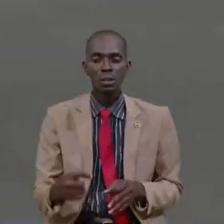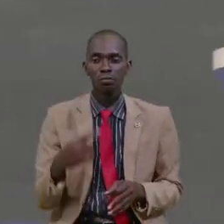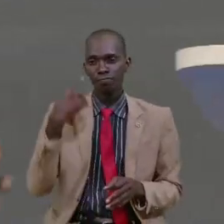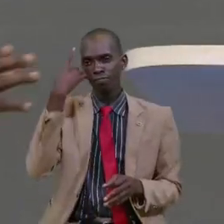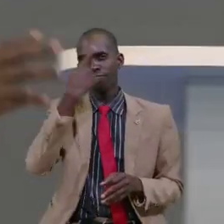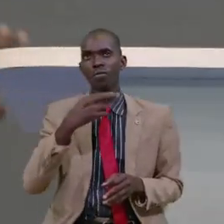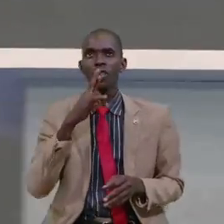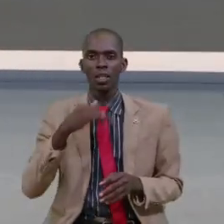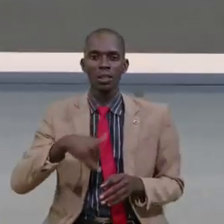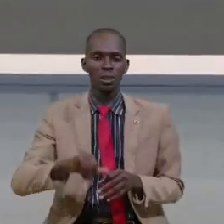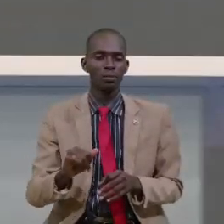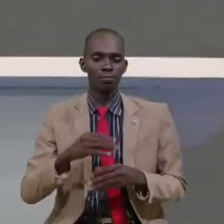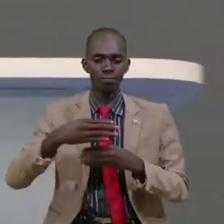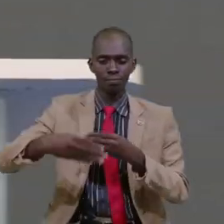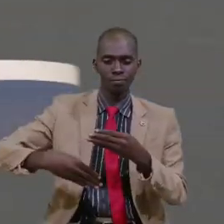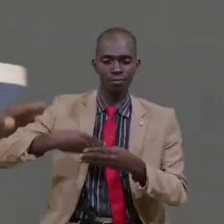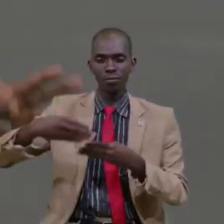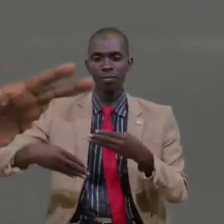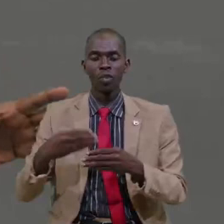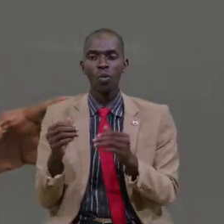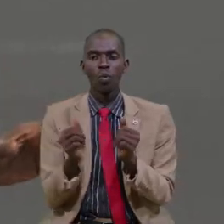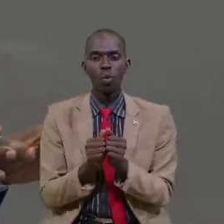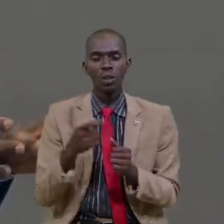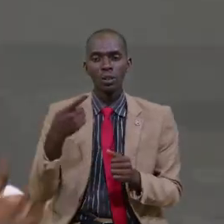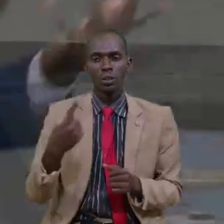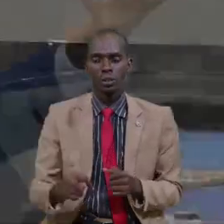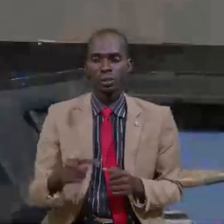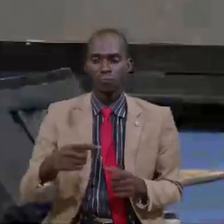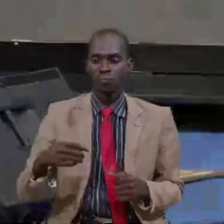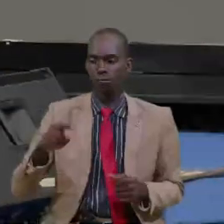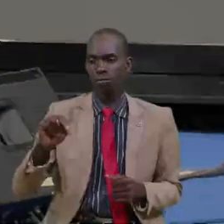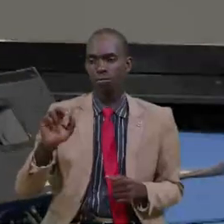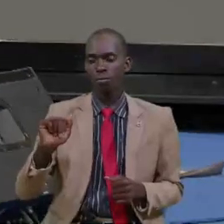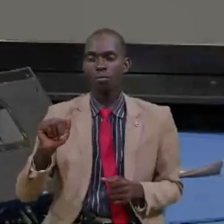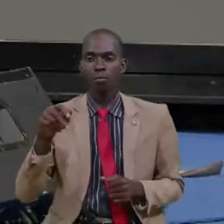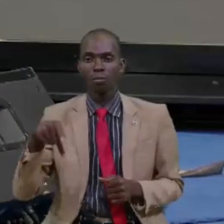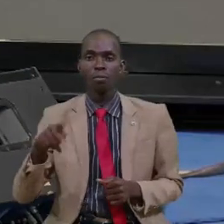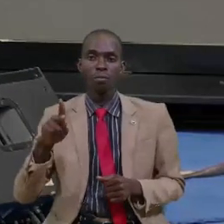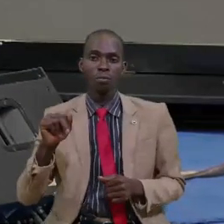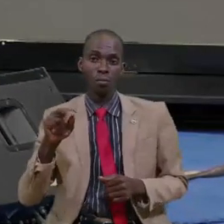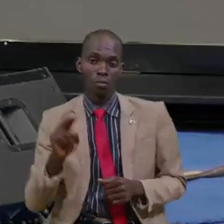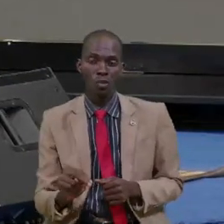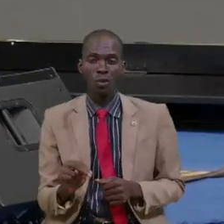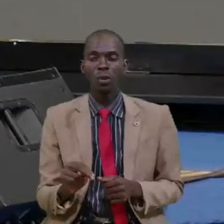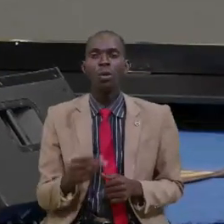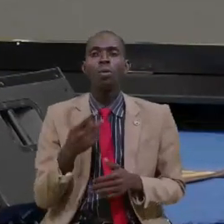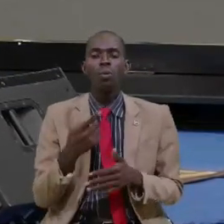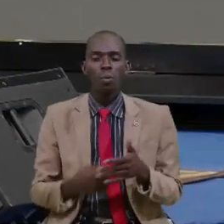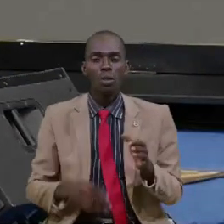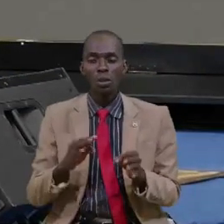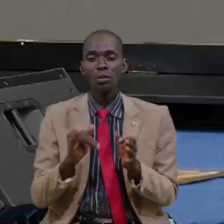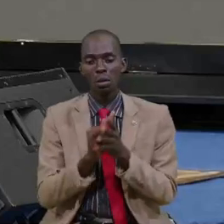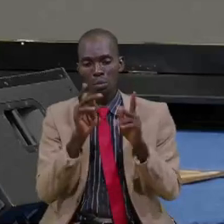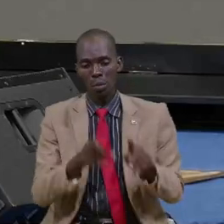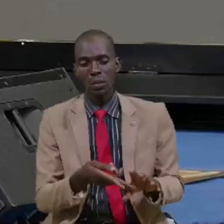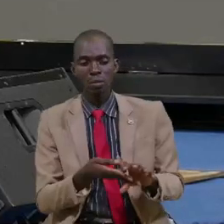de linge. Et si, même si il est maintenant ressuscité ou il est sorti de